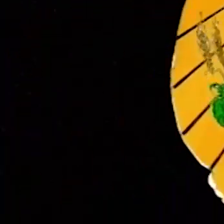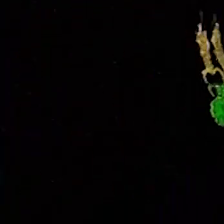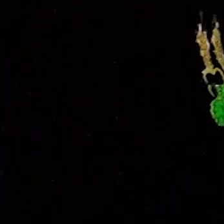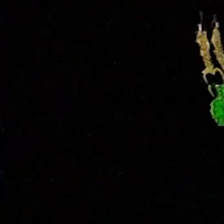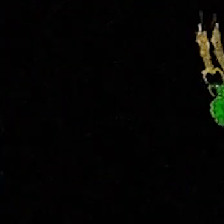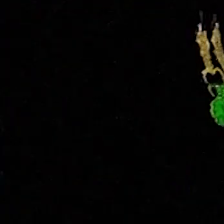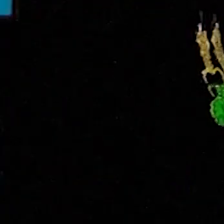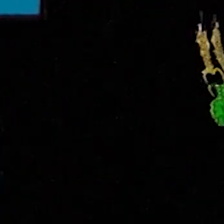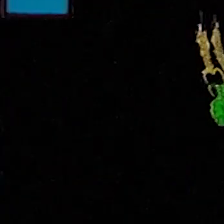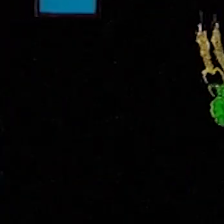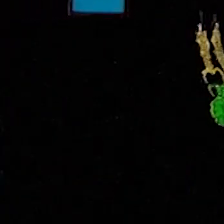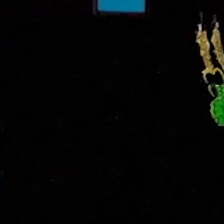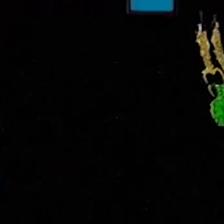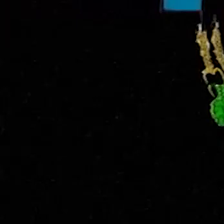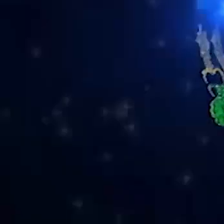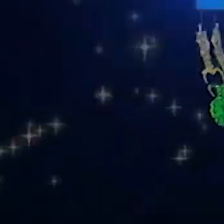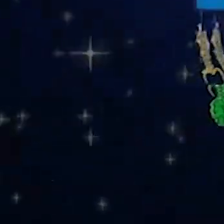ወተወልደ እምኔያ